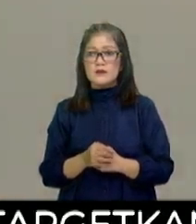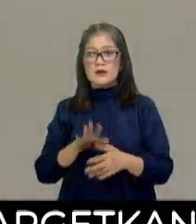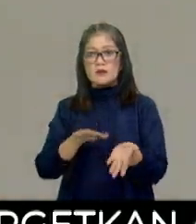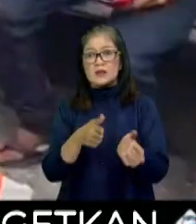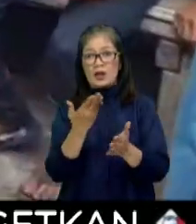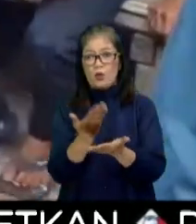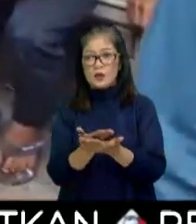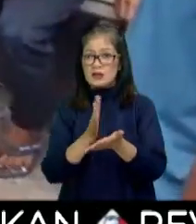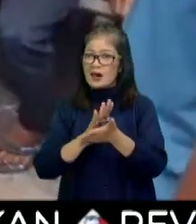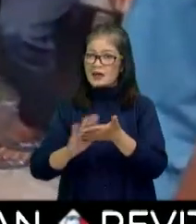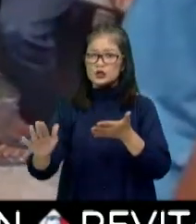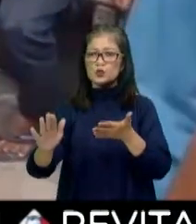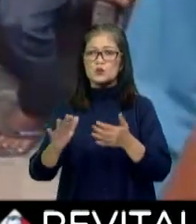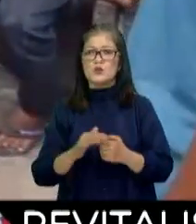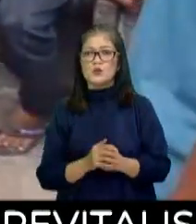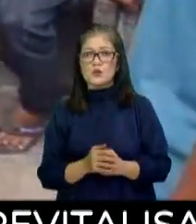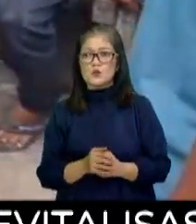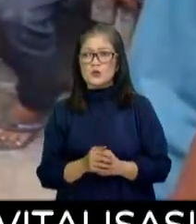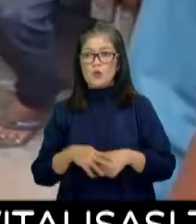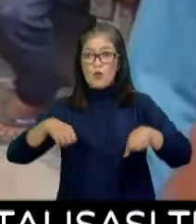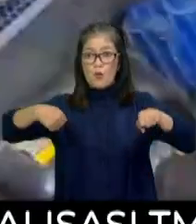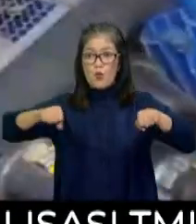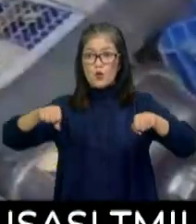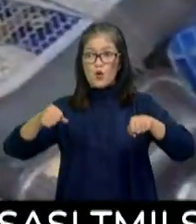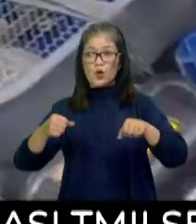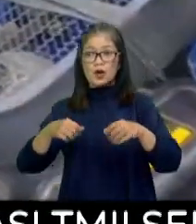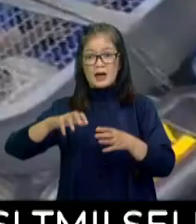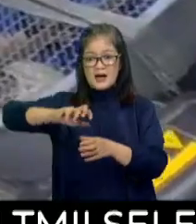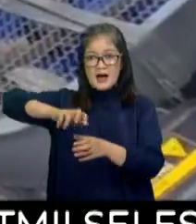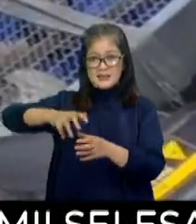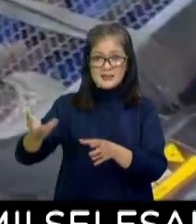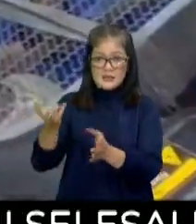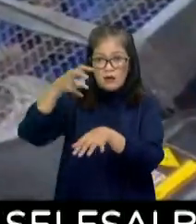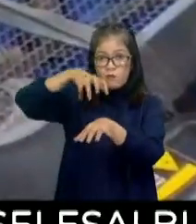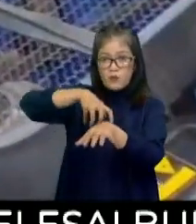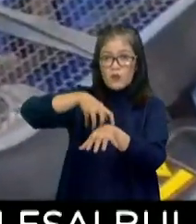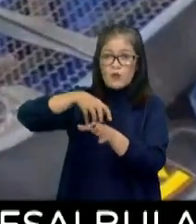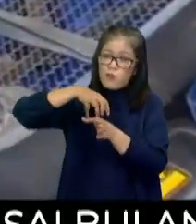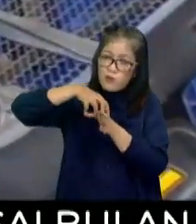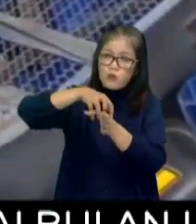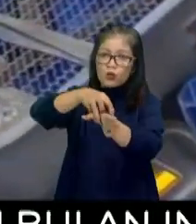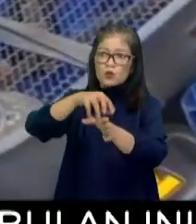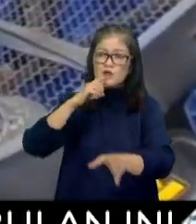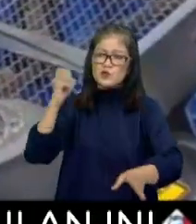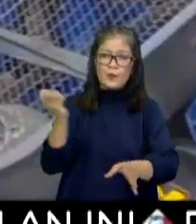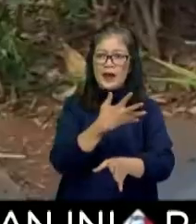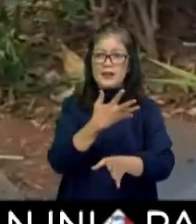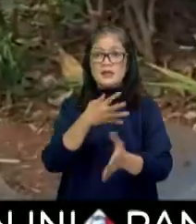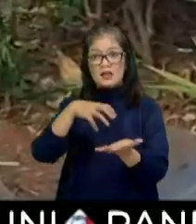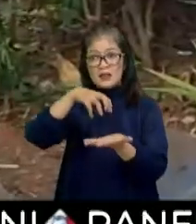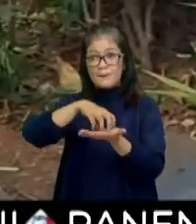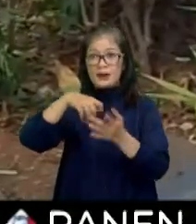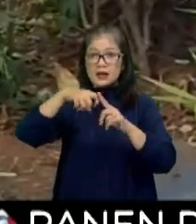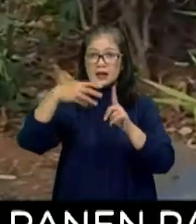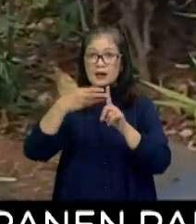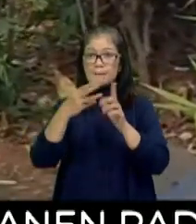kejadian. Motor mengangkut gas LPG 3 kg melaju dengan kecepatan tinggi di Jalan Puri Kembangan, Kebonjeruk, Jakarta Barat.